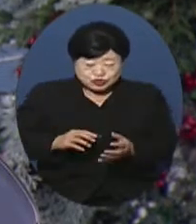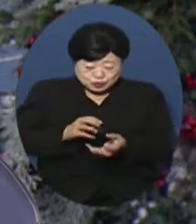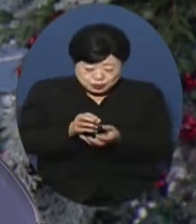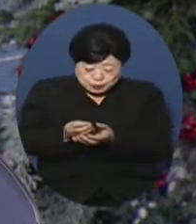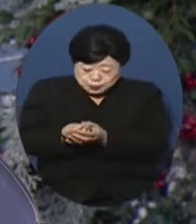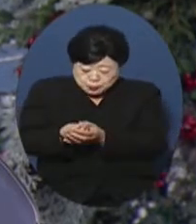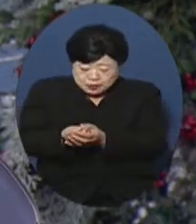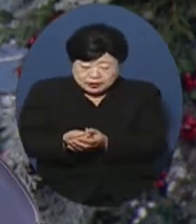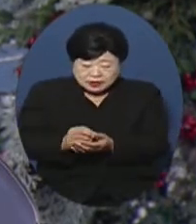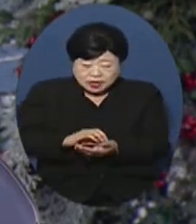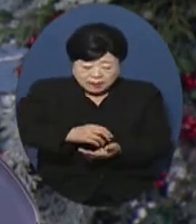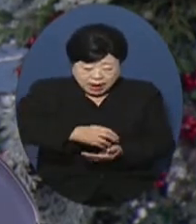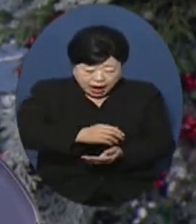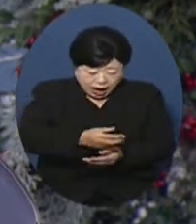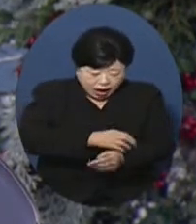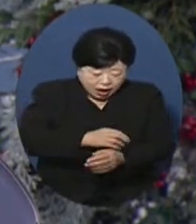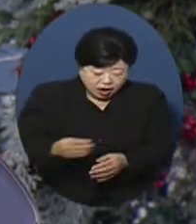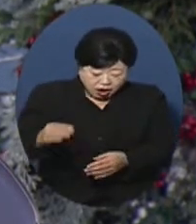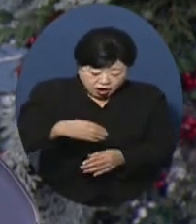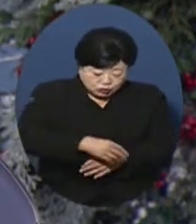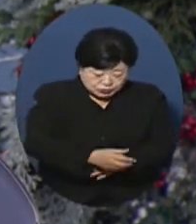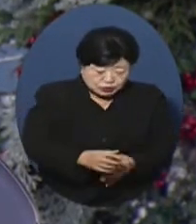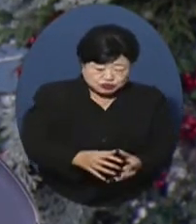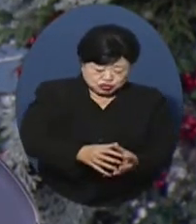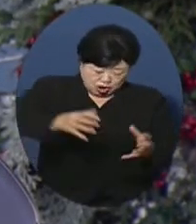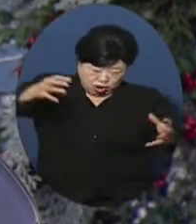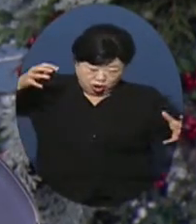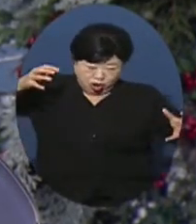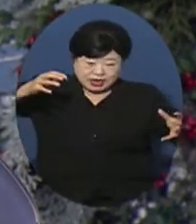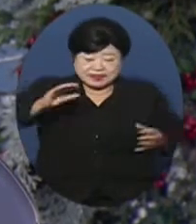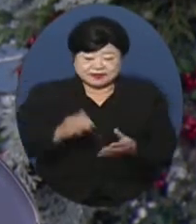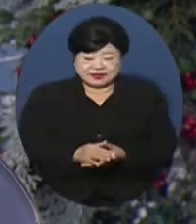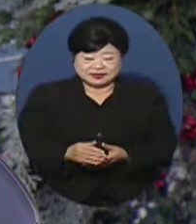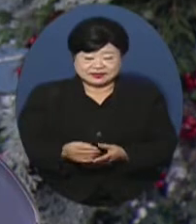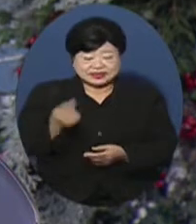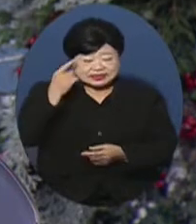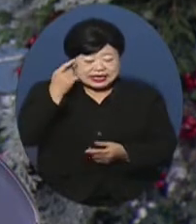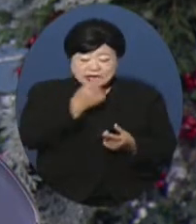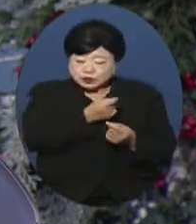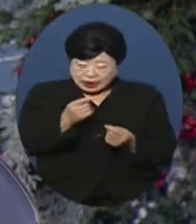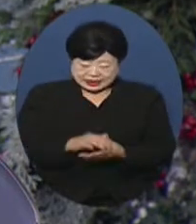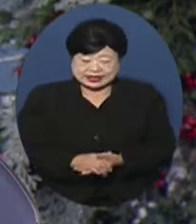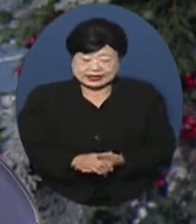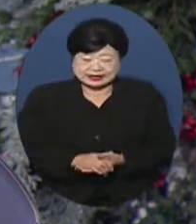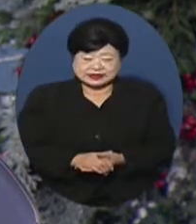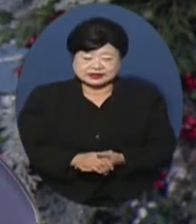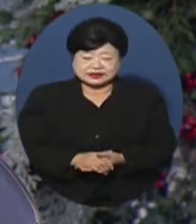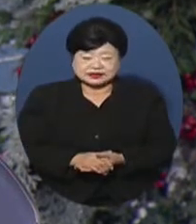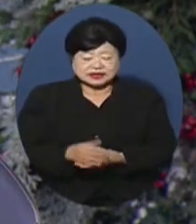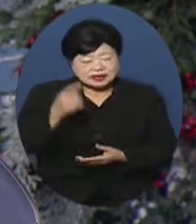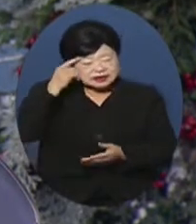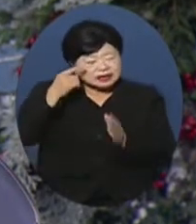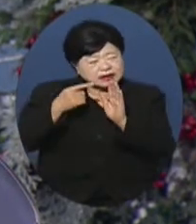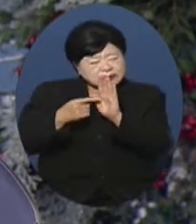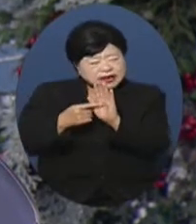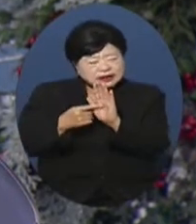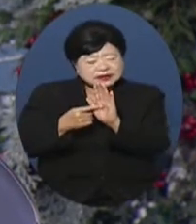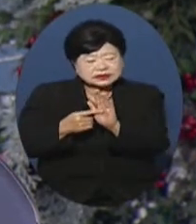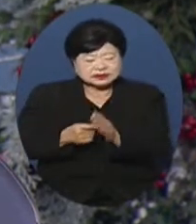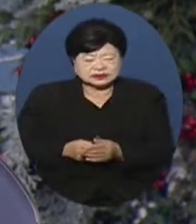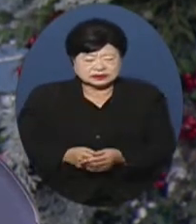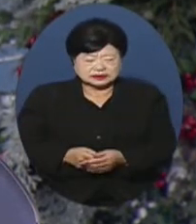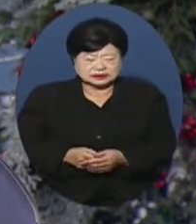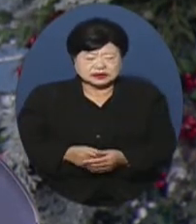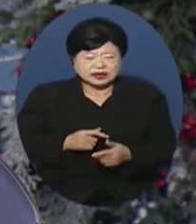스 나중에는 그 여자는 눈 덩어리가 됩니까 생각도 마찬가지 입니다 특히 부정적인 생각은 하면